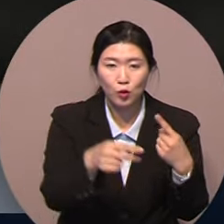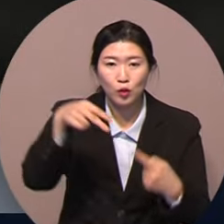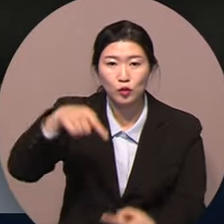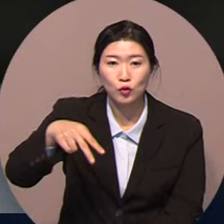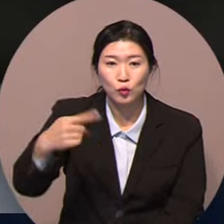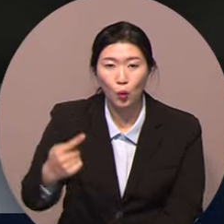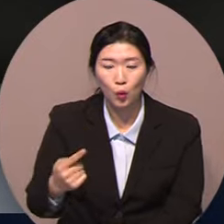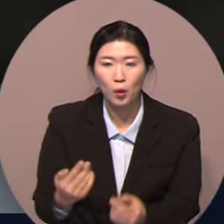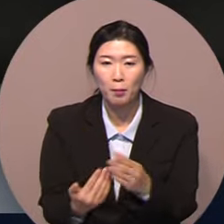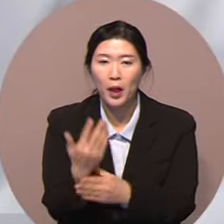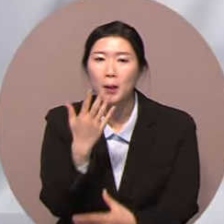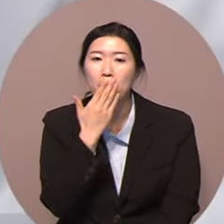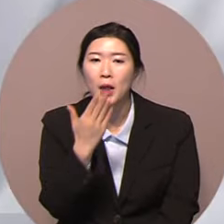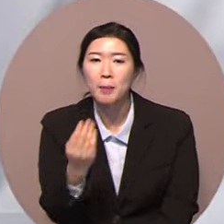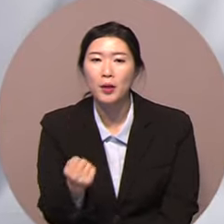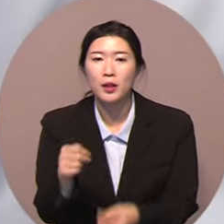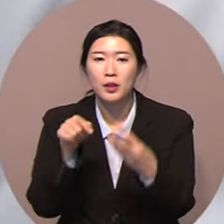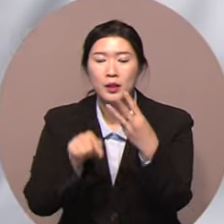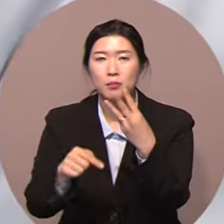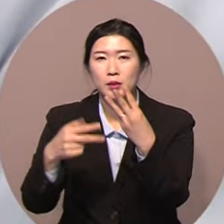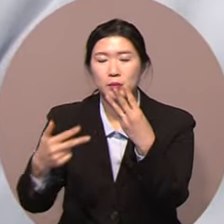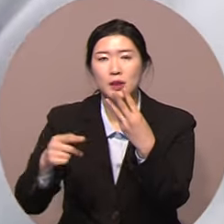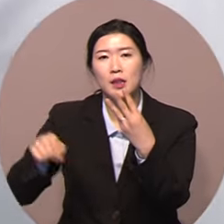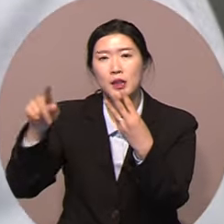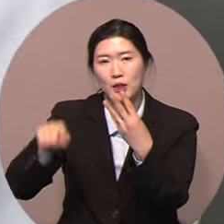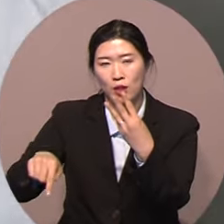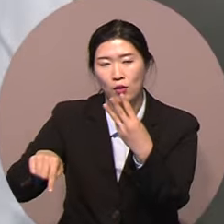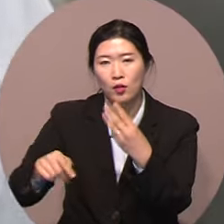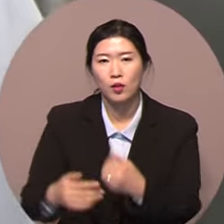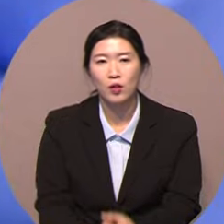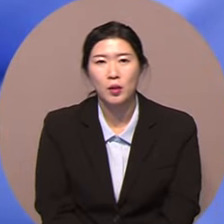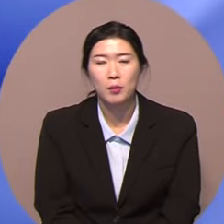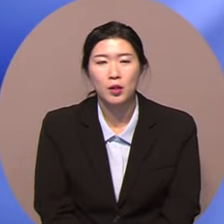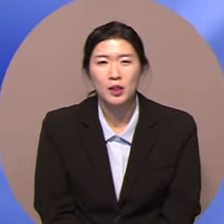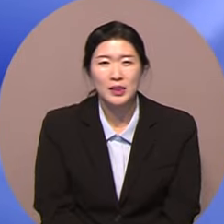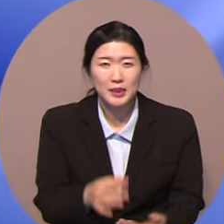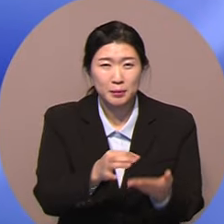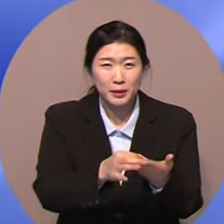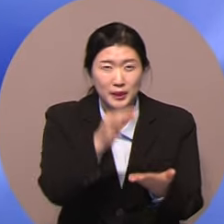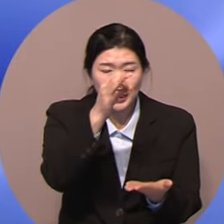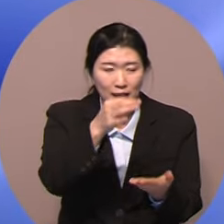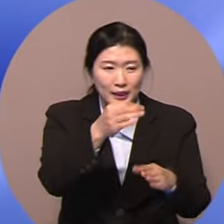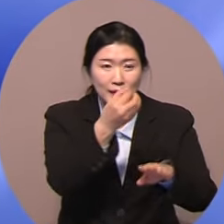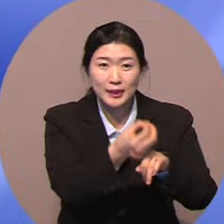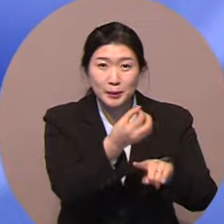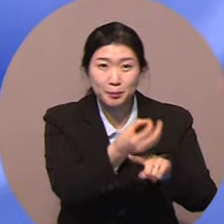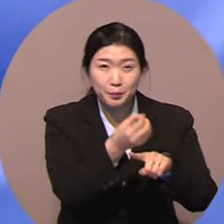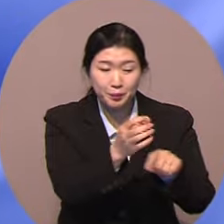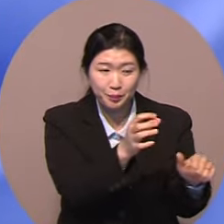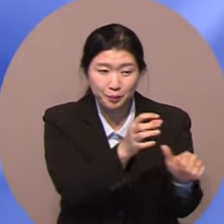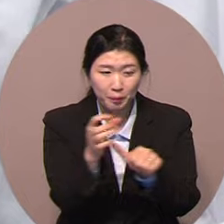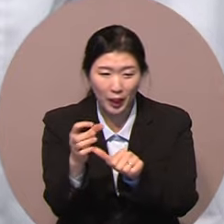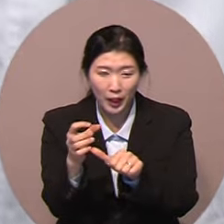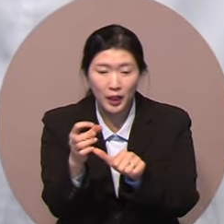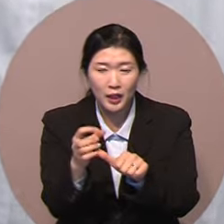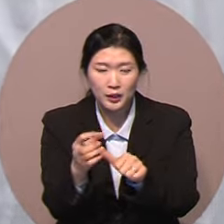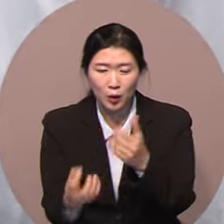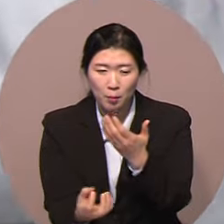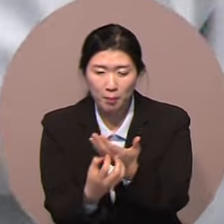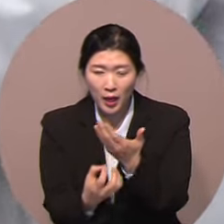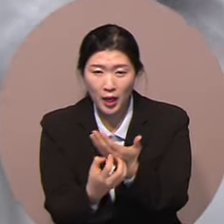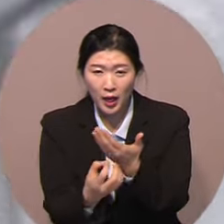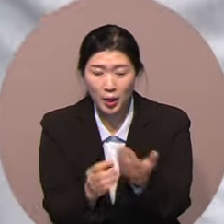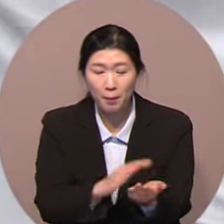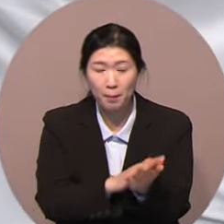수소를 생산합니다. 값비싼 백금 촉매를 원자 단위로 쪼개 적은 양만 사용해 비용을 줄이면서도